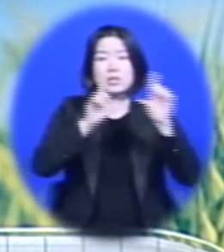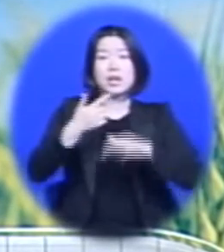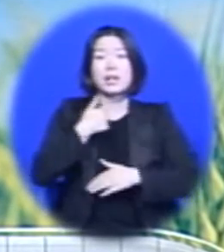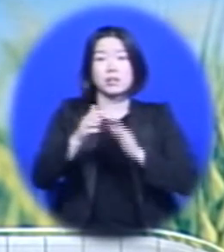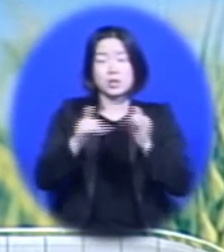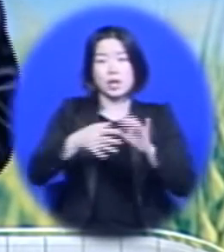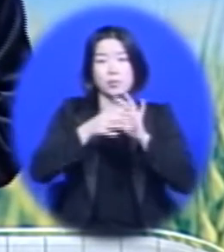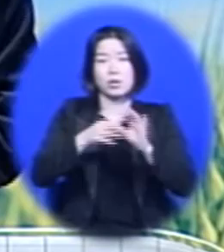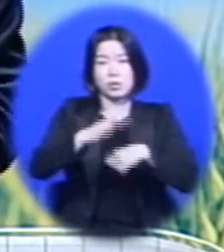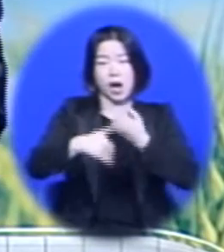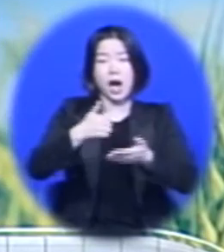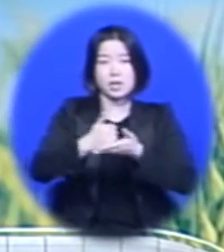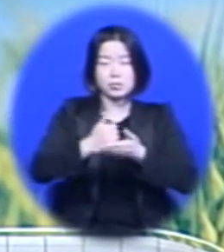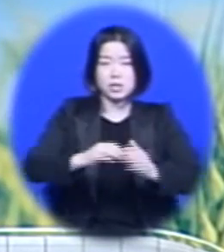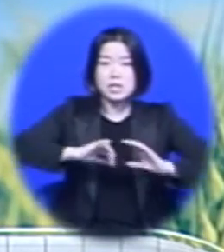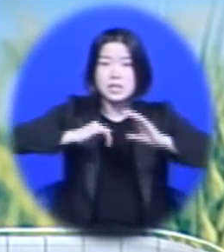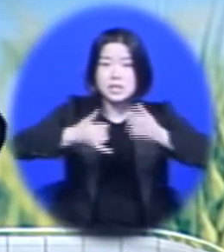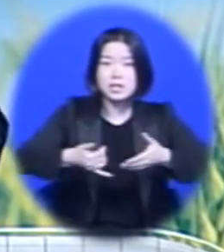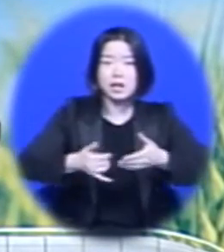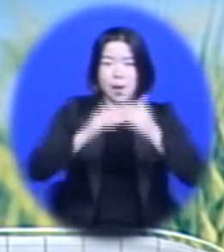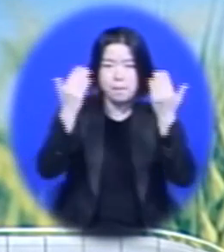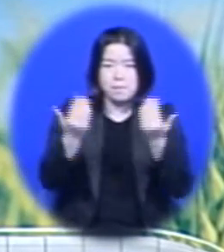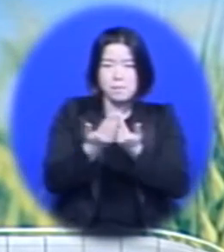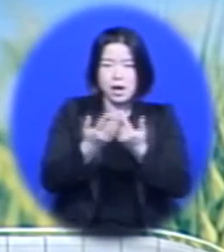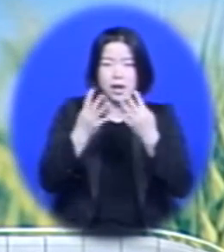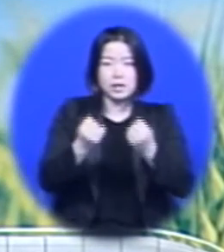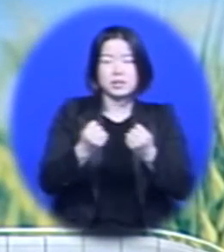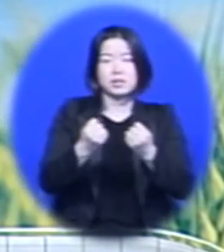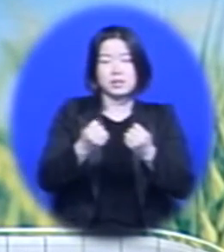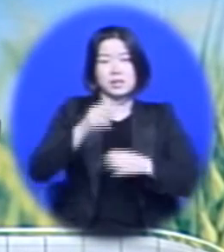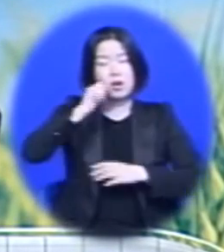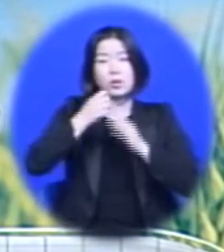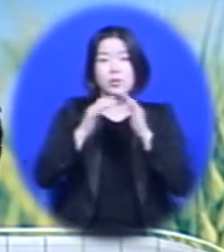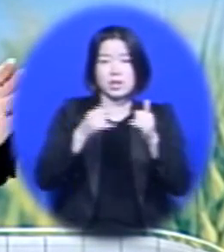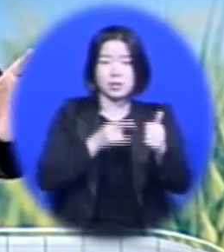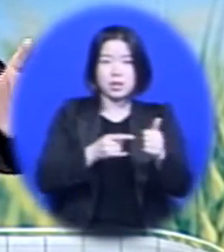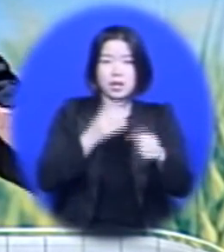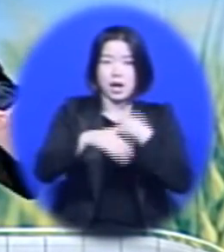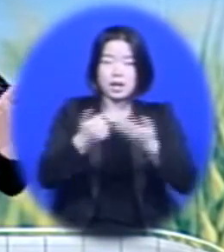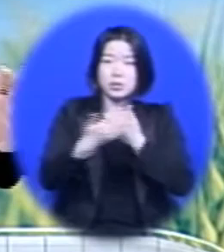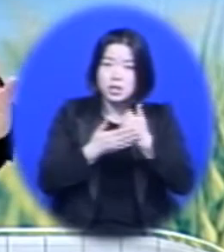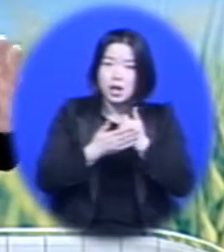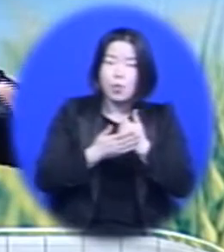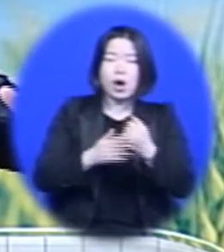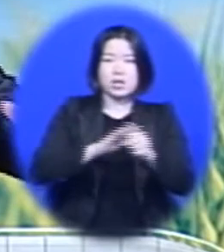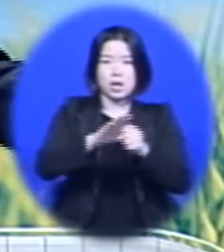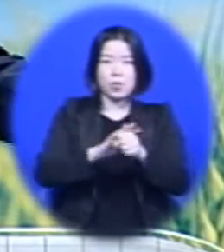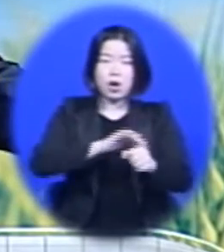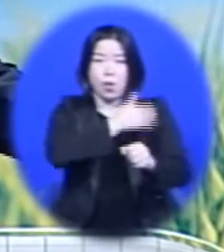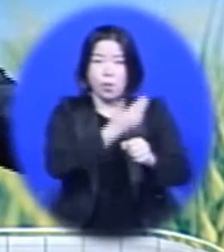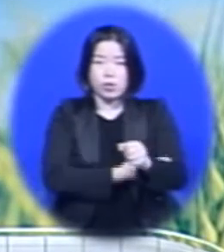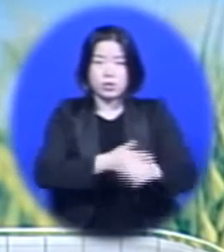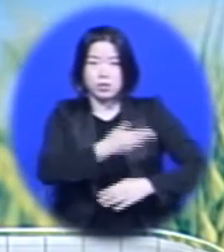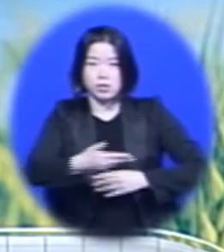통해서 하나님은 세상에 수많은 어려운 사람들에게 하나님의 은혜와 사랑과 권능을 흘려보내는